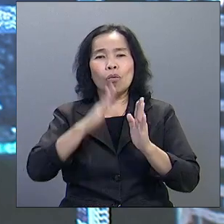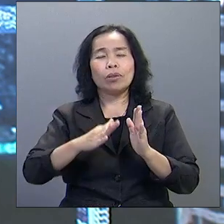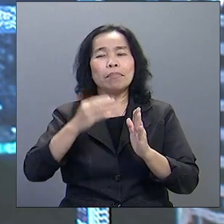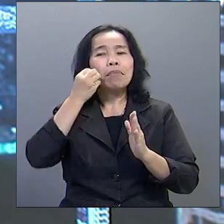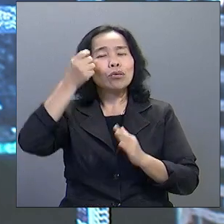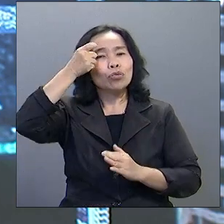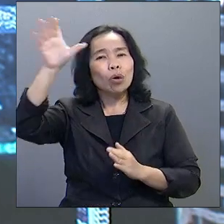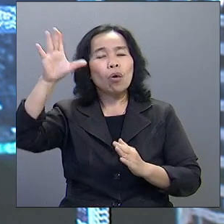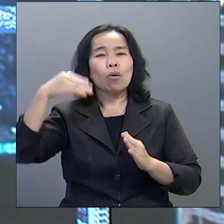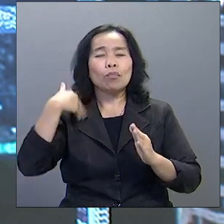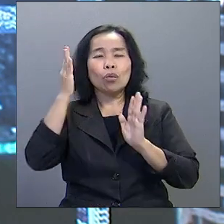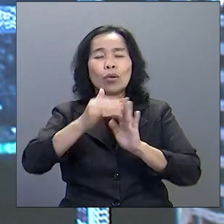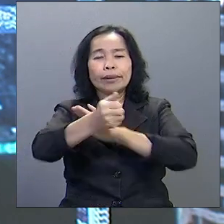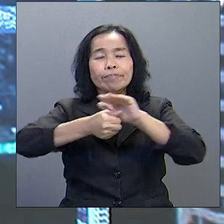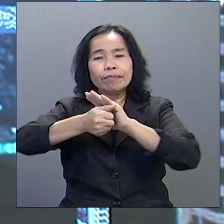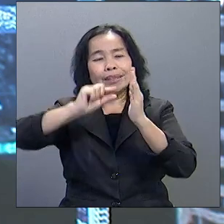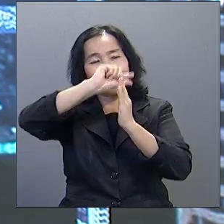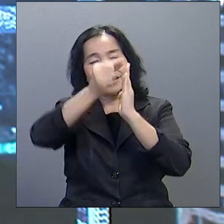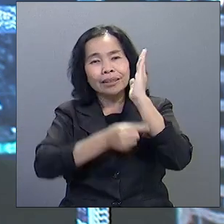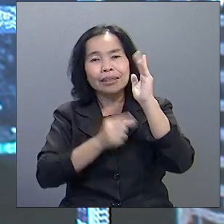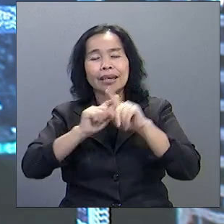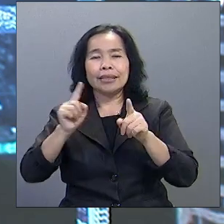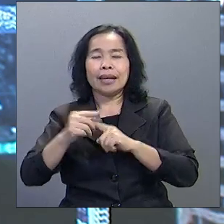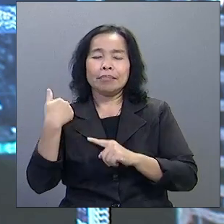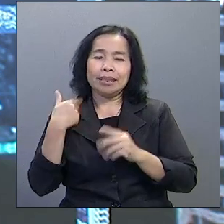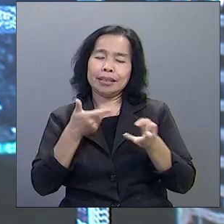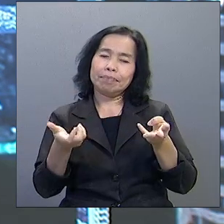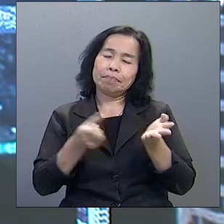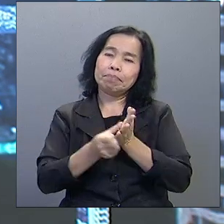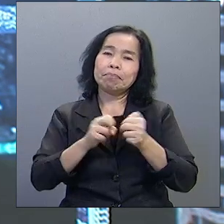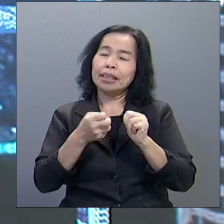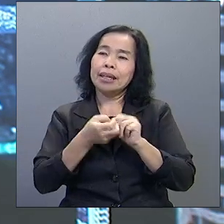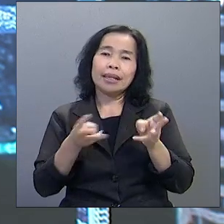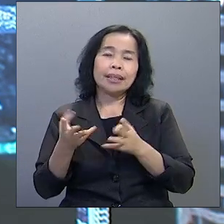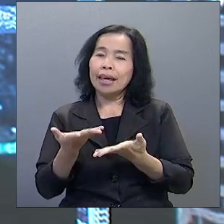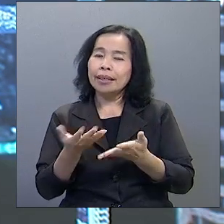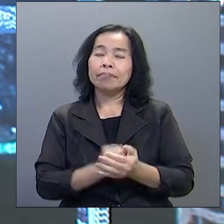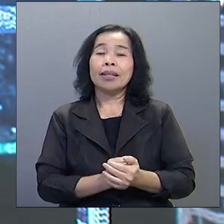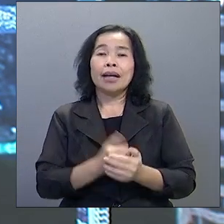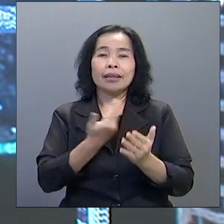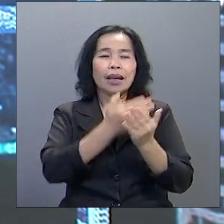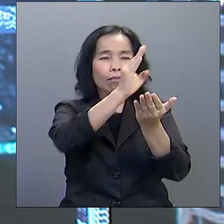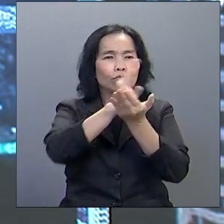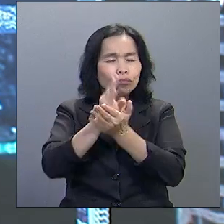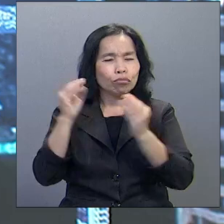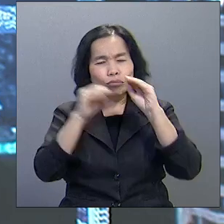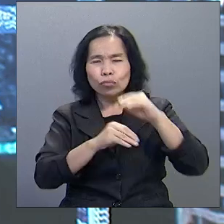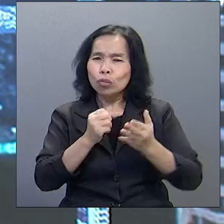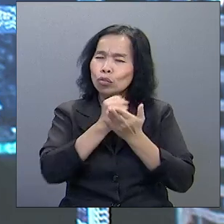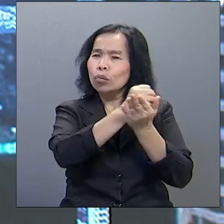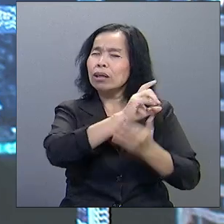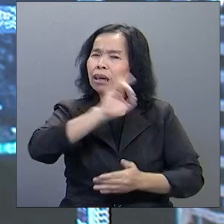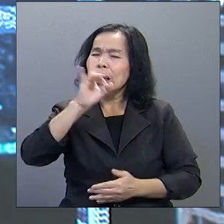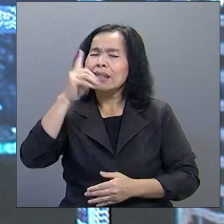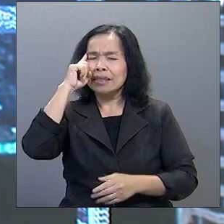ในค่ายอพยพช่วงโควิด- 199ด้วยทีนี้จะแก้ปัญหานี้ยังไงล่ะคะจะหาการระดมทุนนะคะช่วยเหลือเป็นครั้งๆก็สามารถทำ